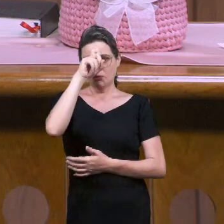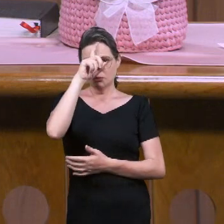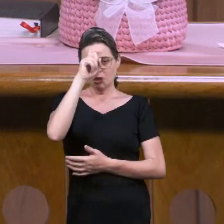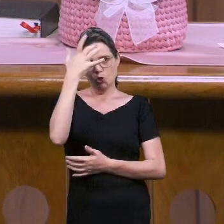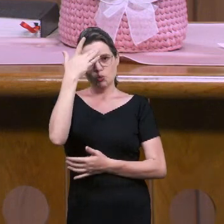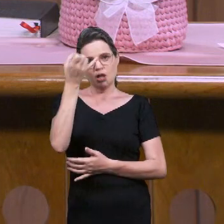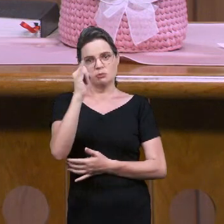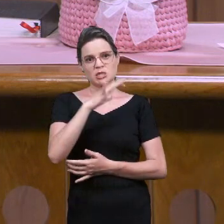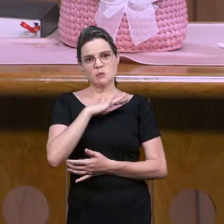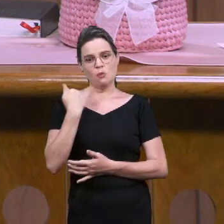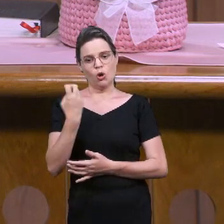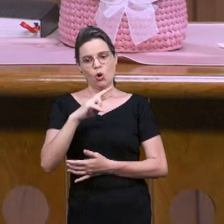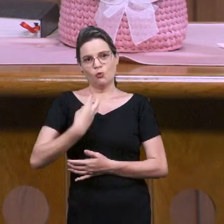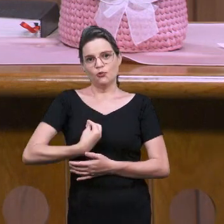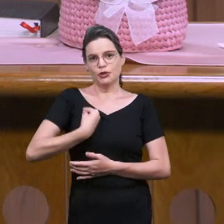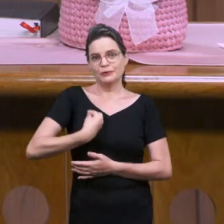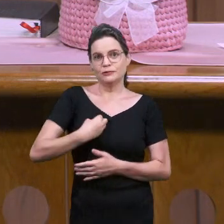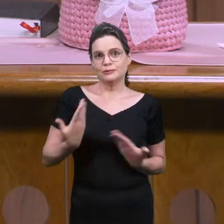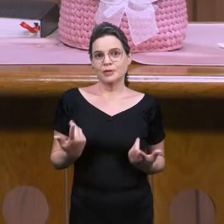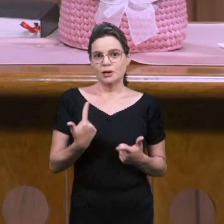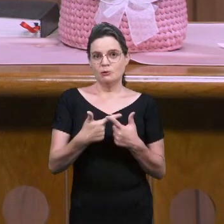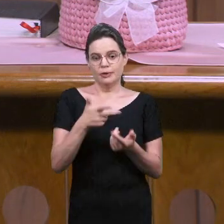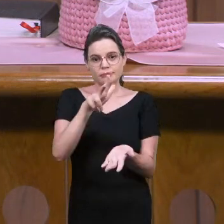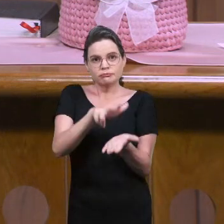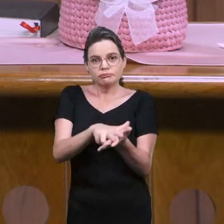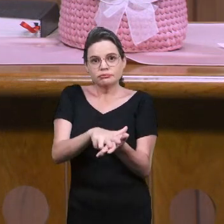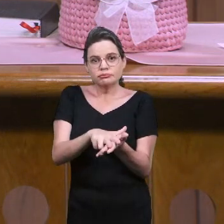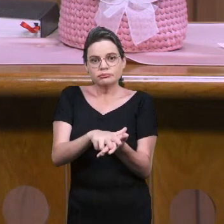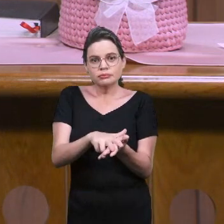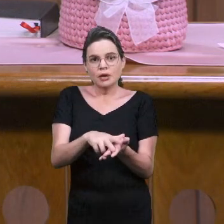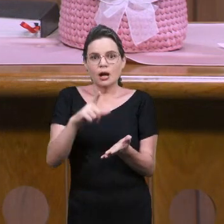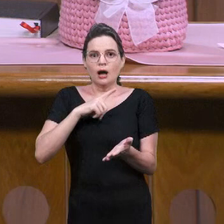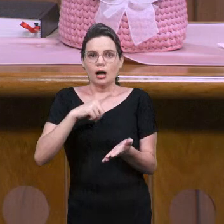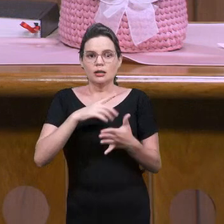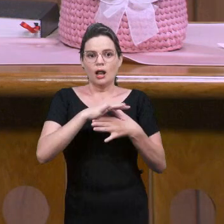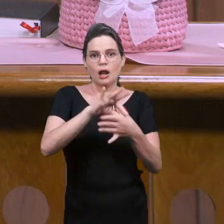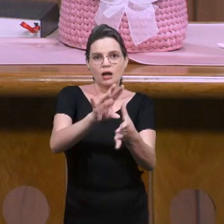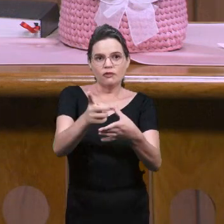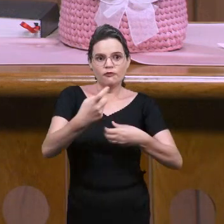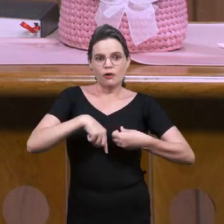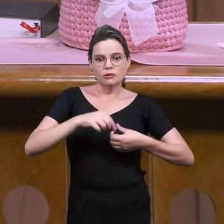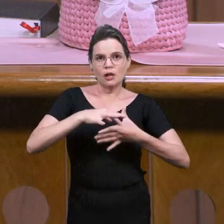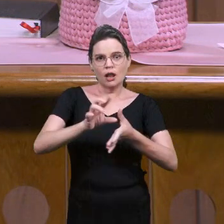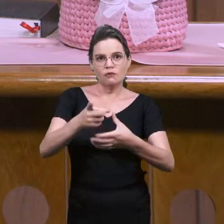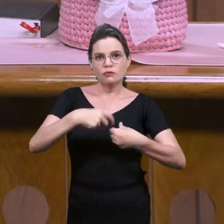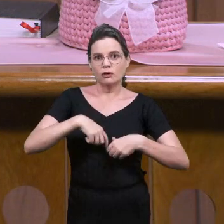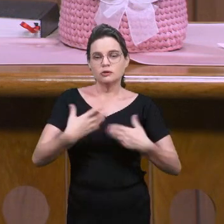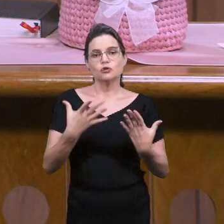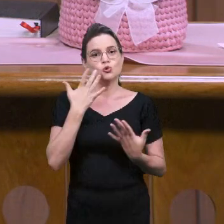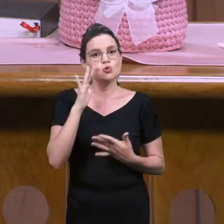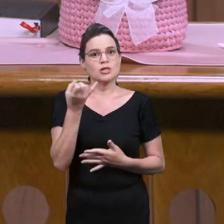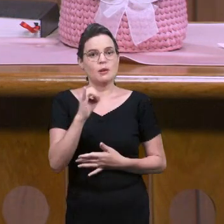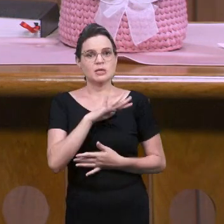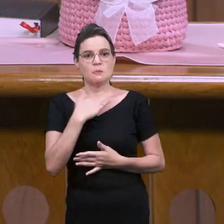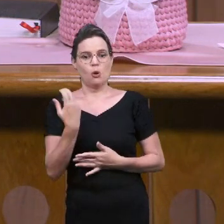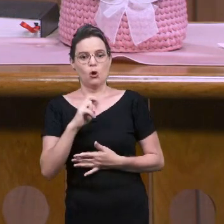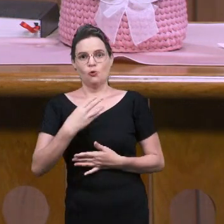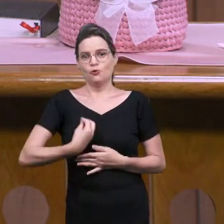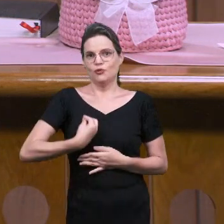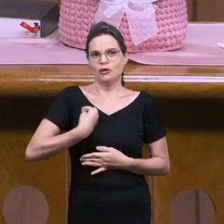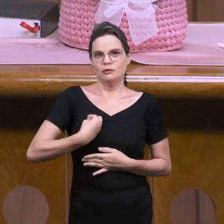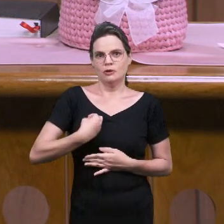si vous allez revenir. On vous met là dans un appareil de respiration et on ne sait pas, n'est-ce